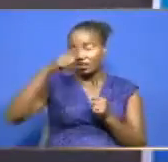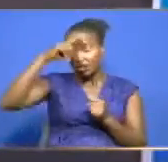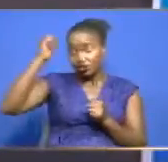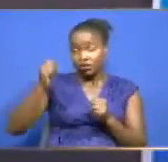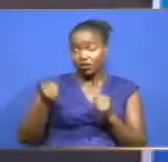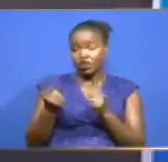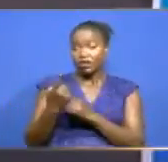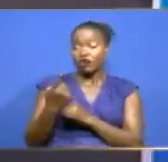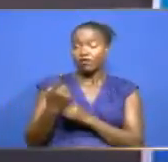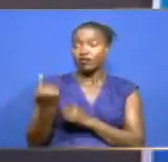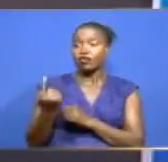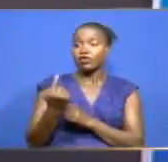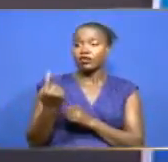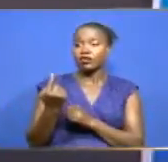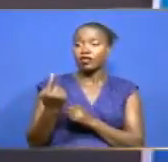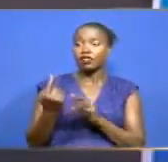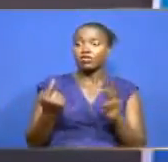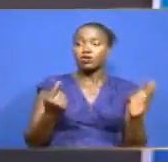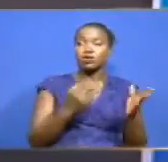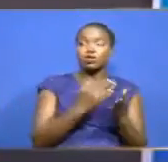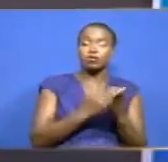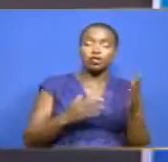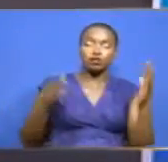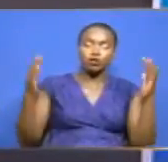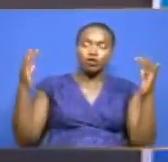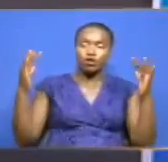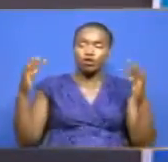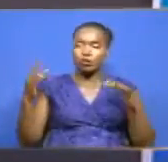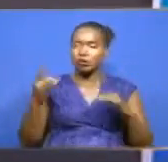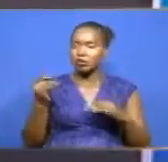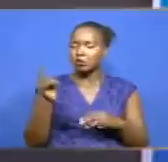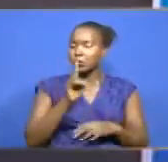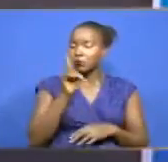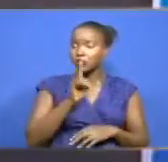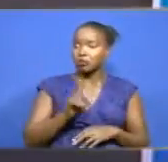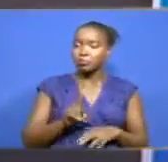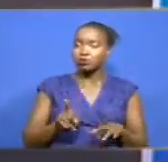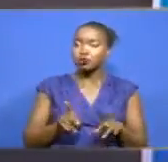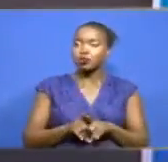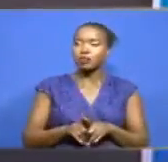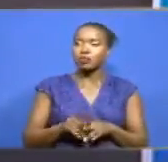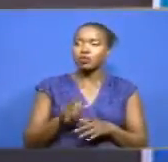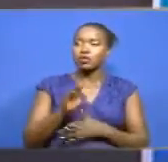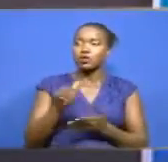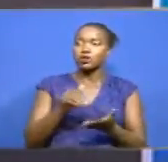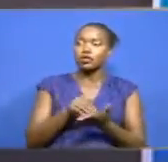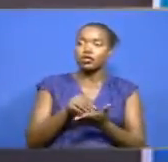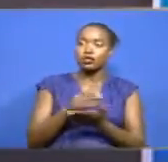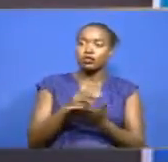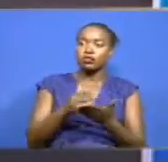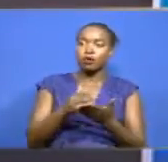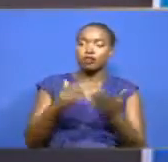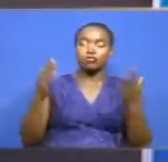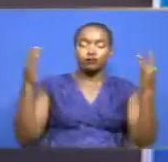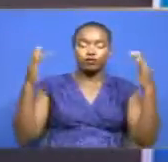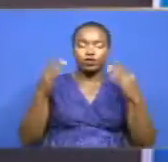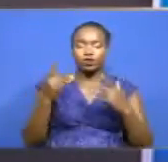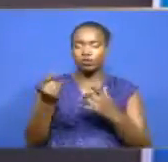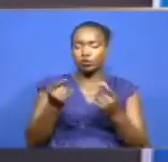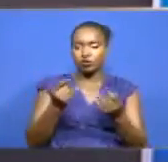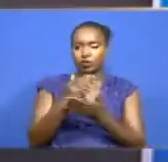Na baadhi ya sehemu za magharibi ya nchi kutakuwa na rasharasha za mvua na ngurumo za radi. Maeneo ya kati kutakuwa na rasharasha za mvua katika sehemu